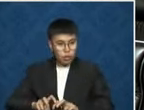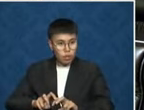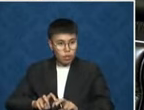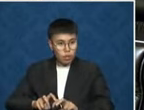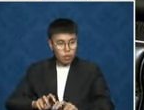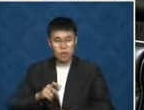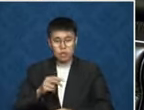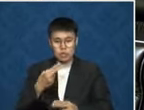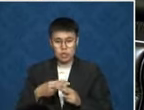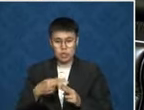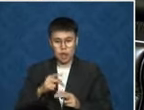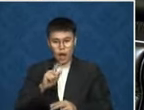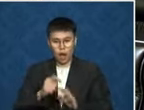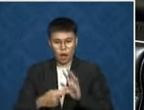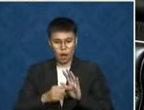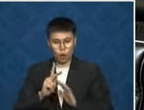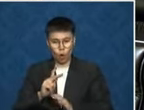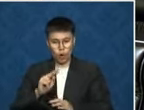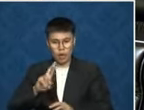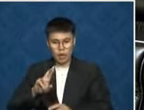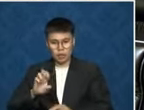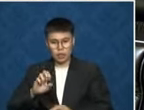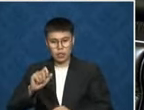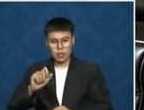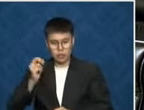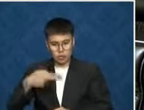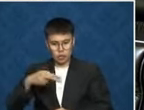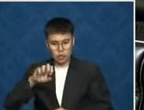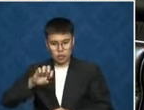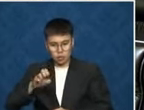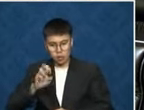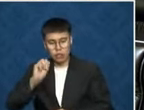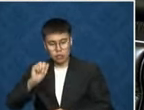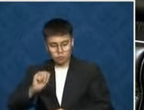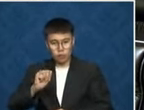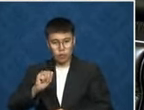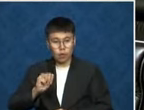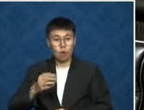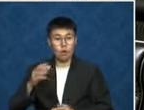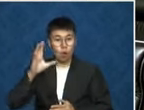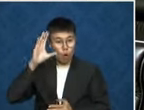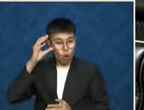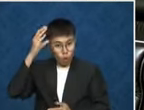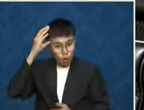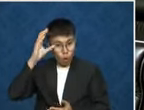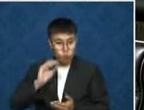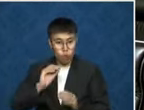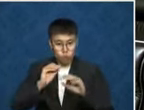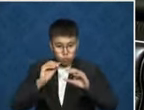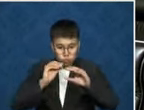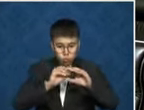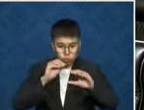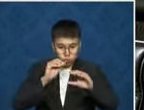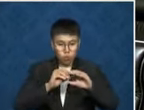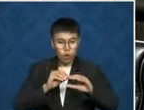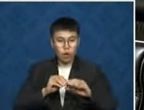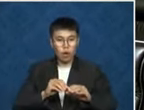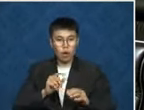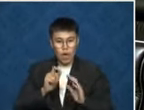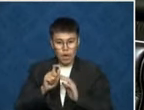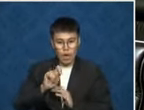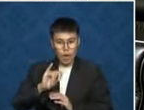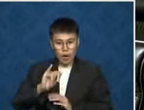อริทึมนะครับอีกส่วนนึงที่จะทำให้ AI ฉลาดได้ก็คือในส่วนของข้อมูลที่ป้อนให้ AI เข้าไปเรียนรู้นะครับดังนั้นเนี่ยภาครัฐถ้าจะก